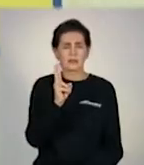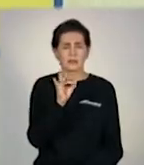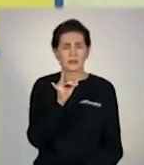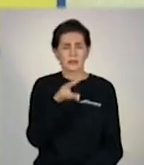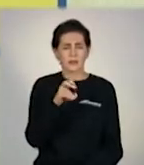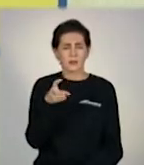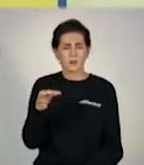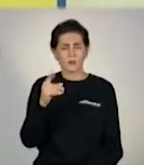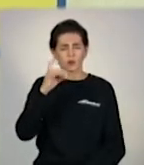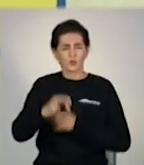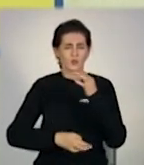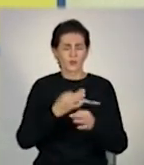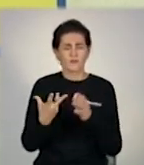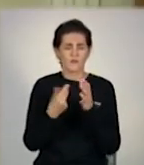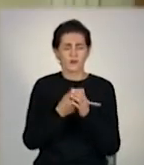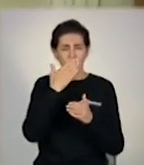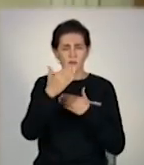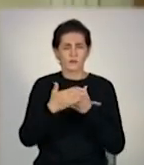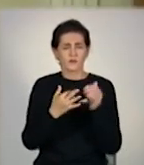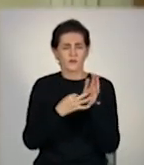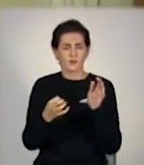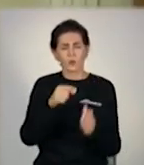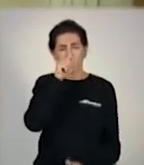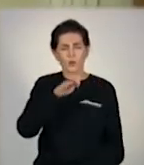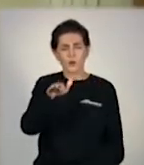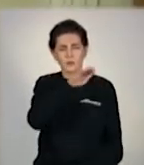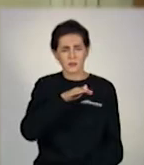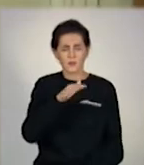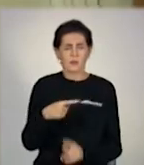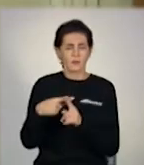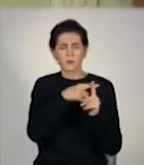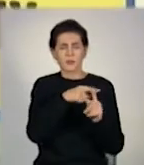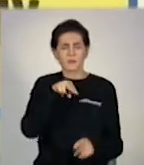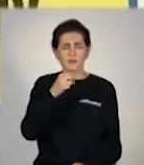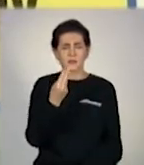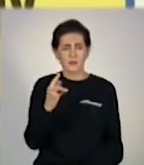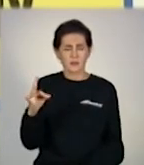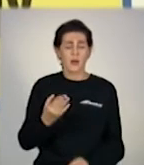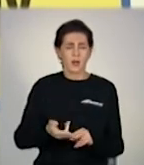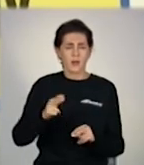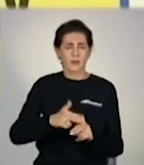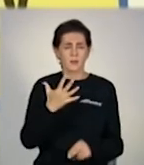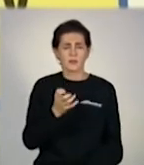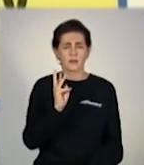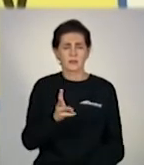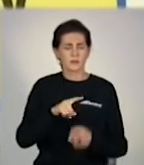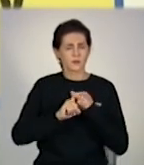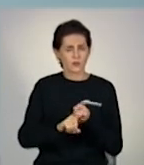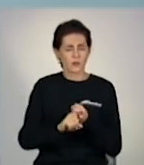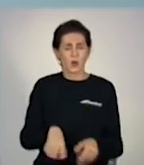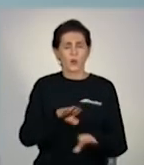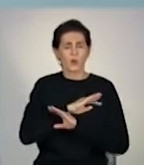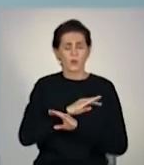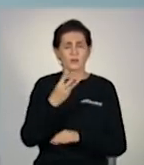добу інфікувалися понад 800 жителів. На Луганщині позитивні ПЛР-тести отримали 530 заражених.